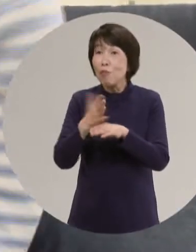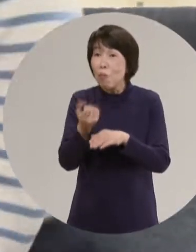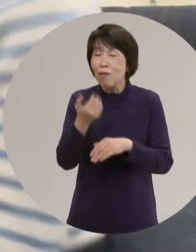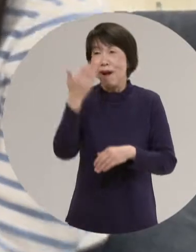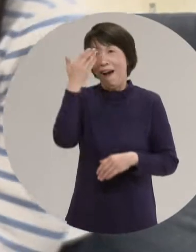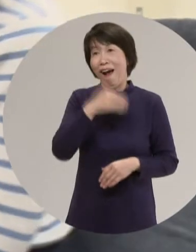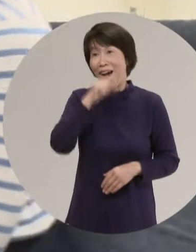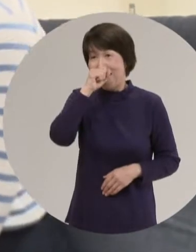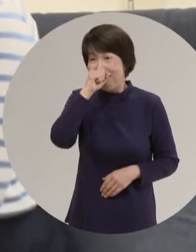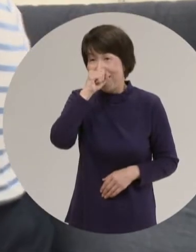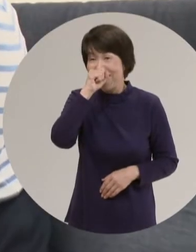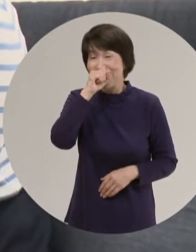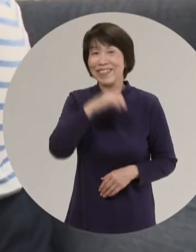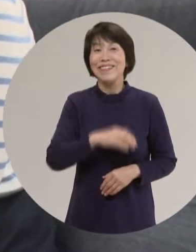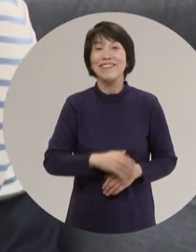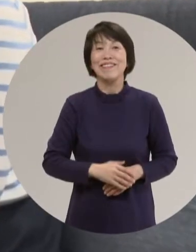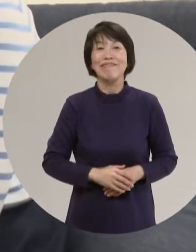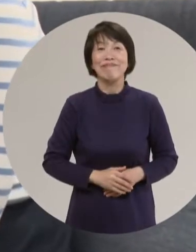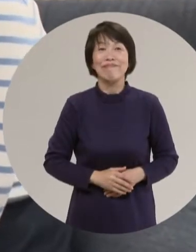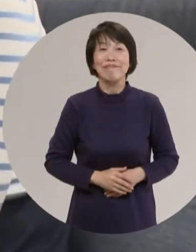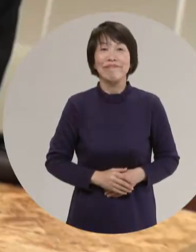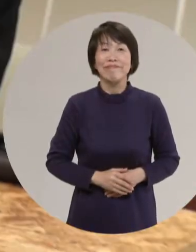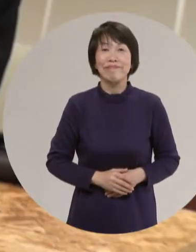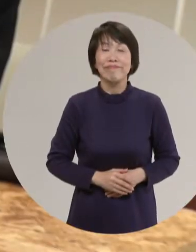すごく素敵いえいえ